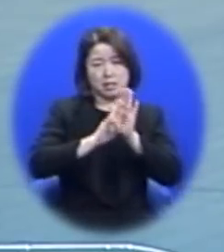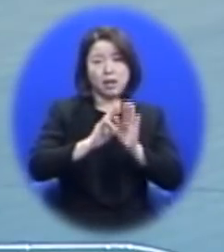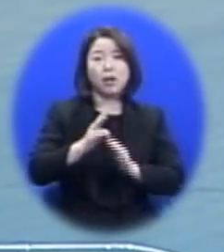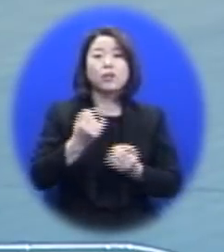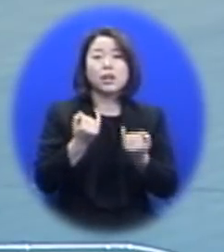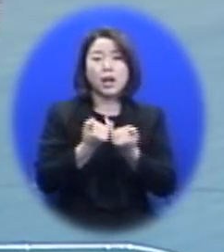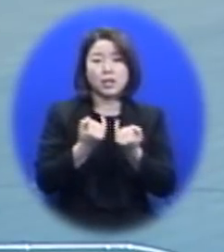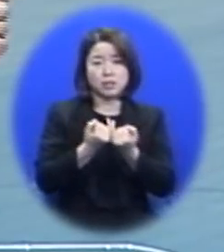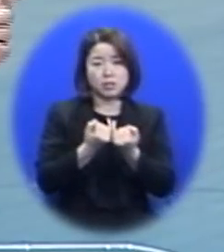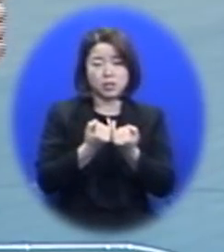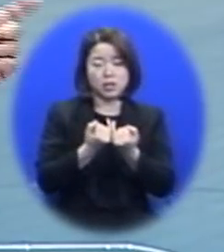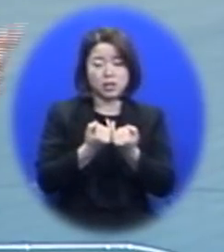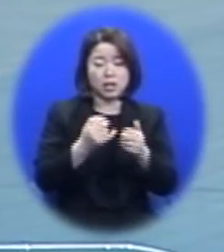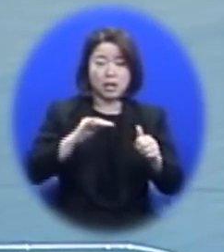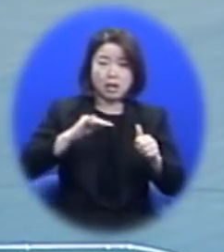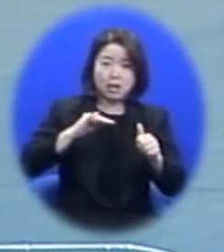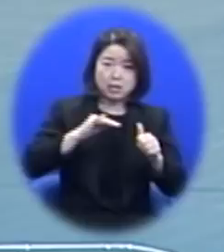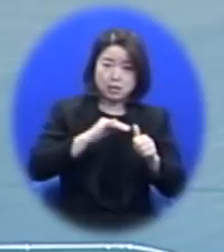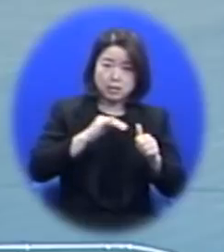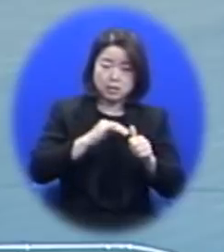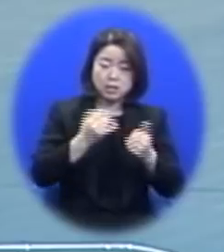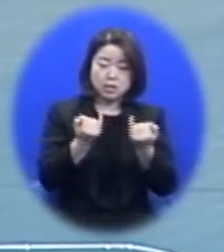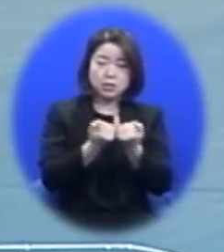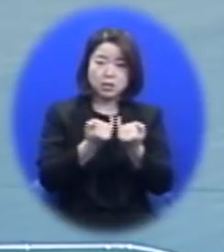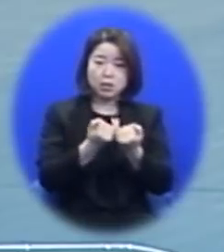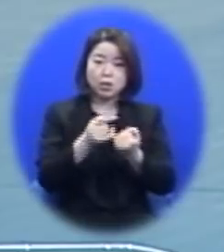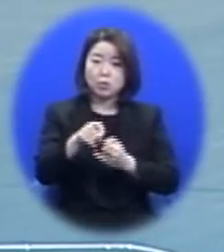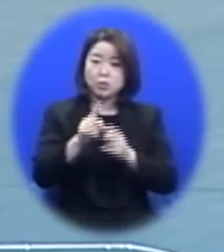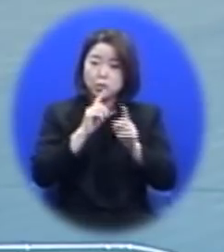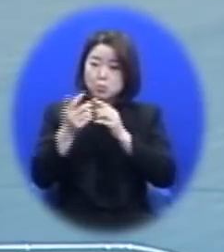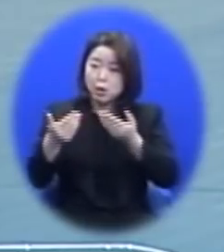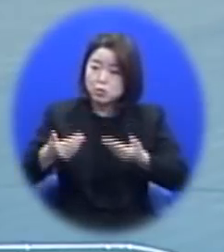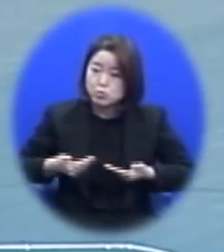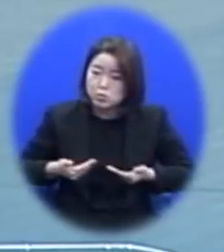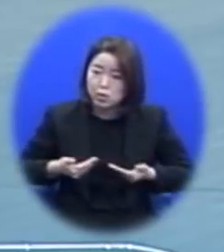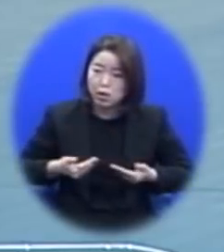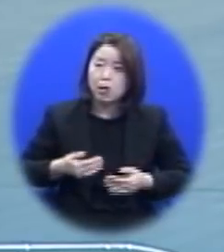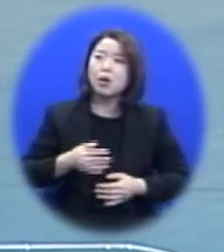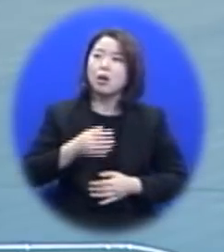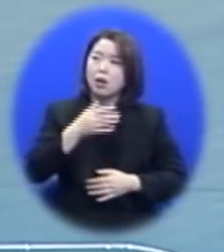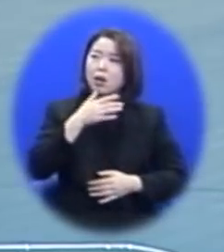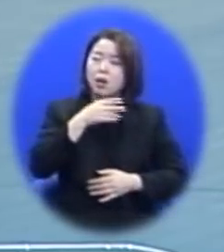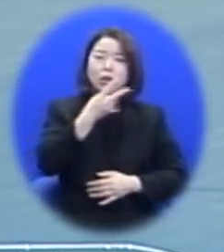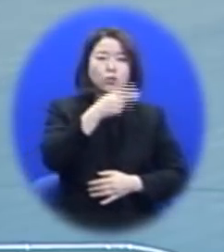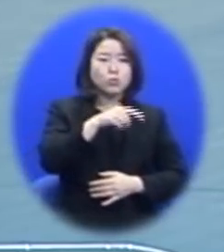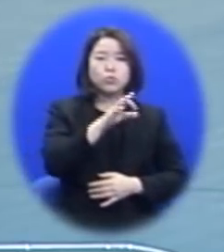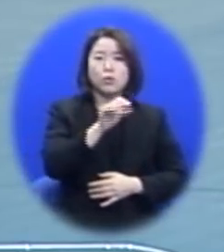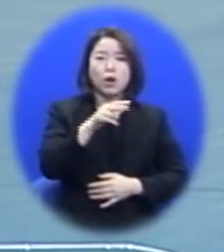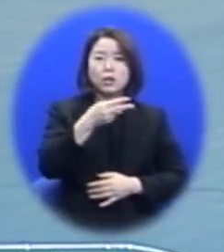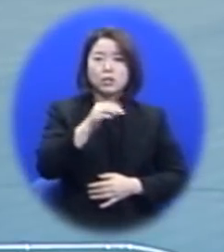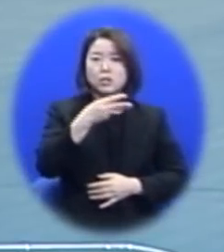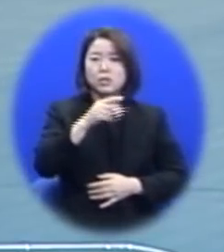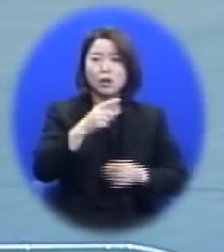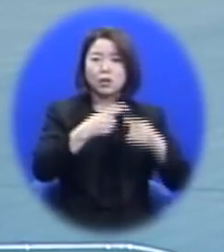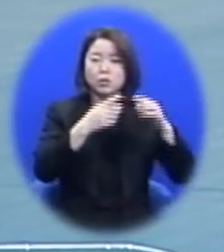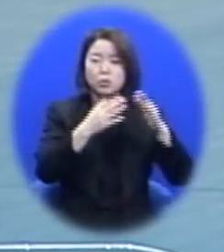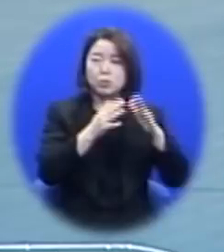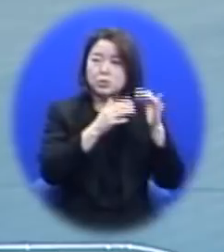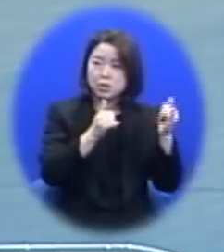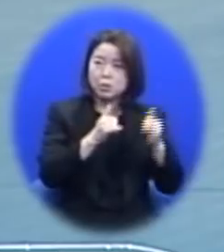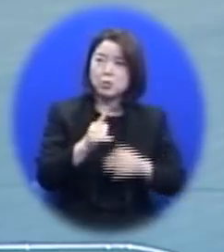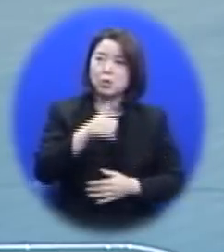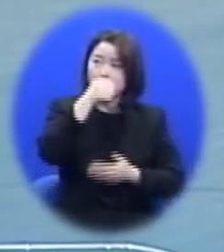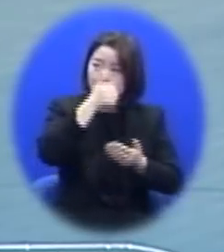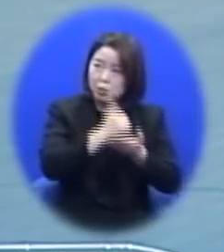그런 이세벨이 그렇게 이야기를 하니까 두아디라 교인들이 아무 죄책감이 없이 우상